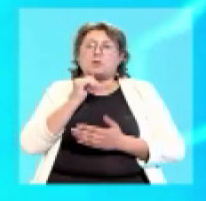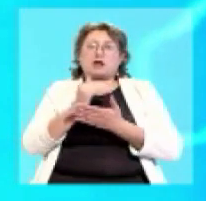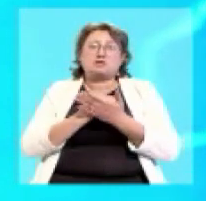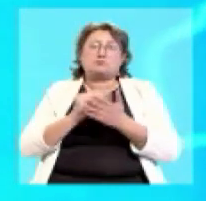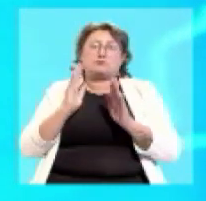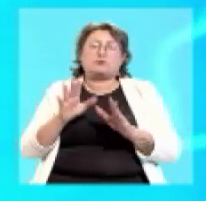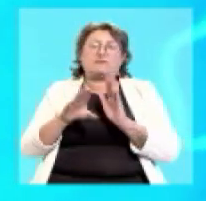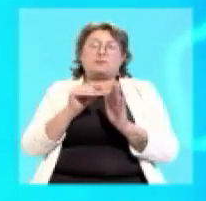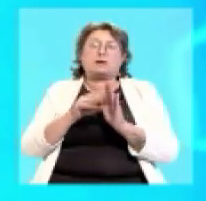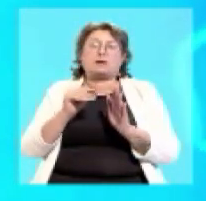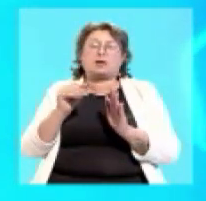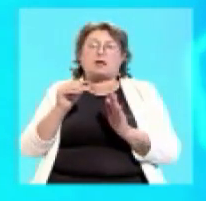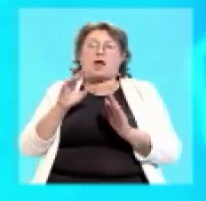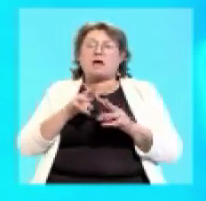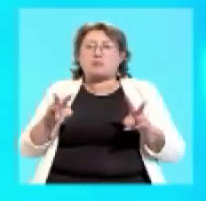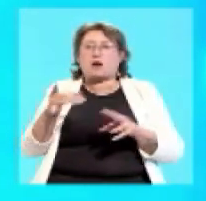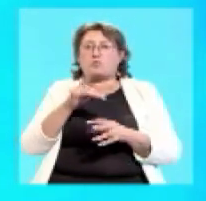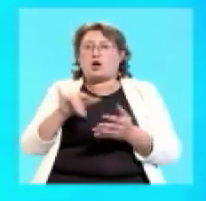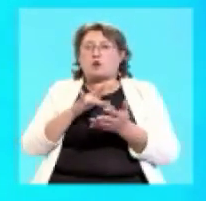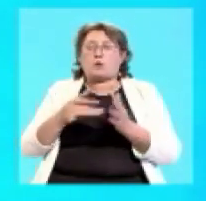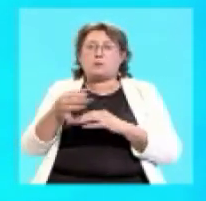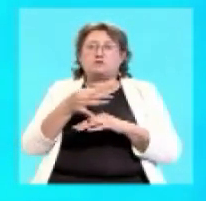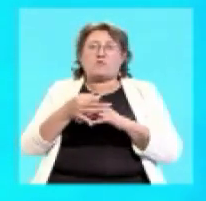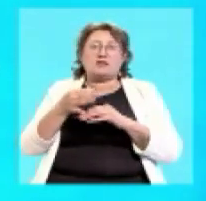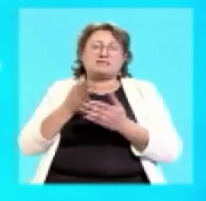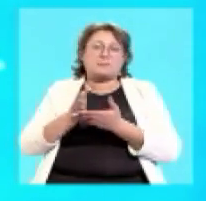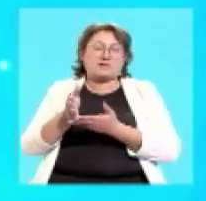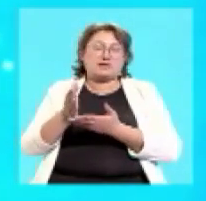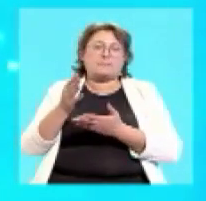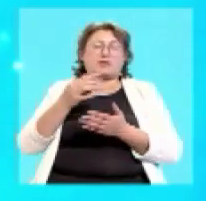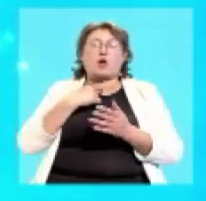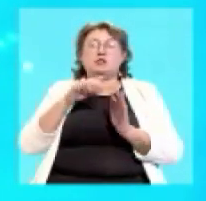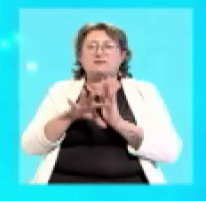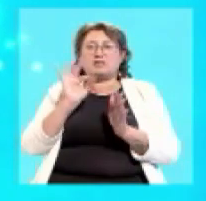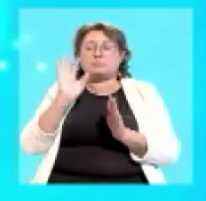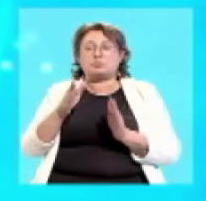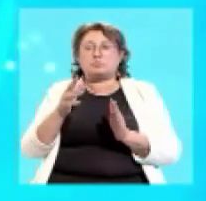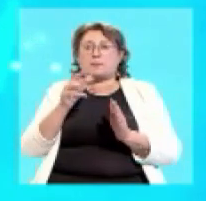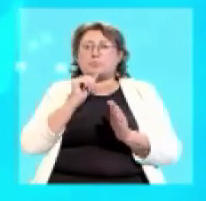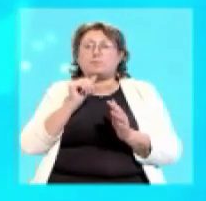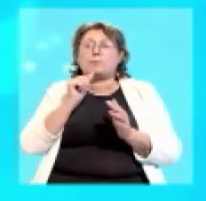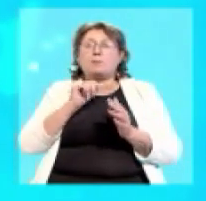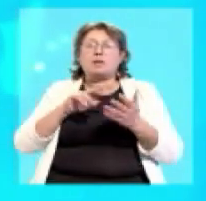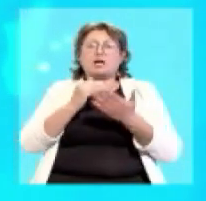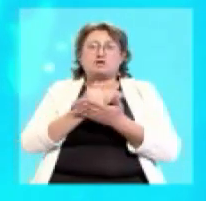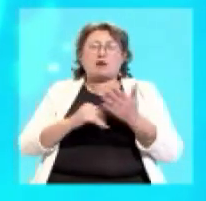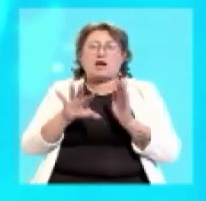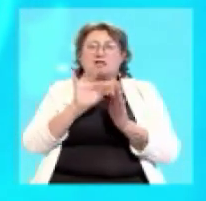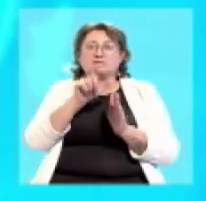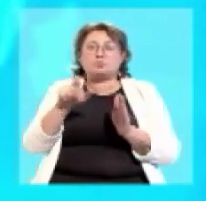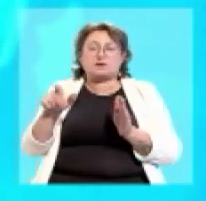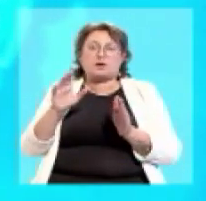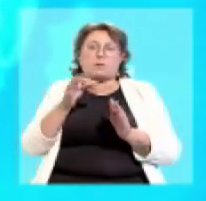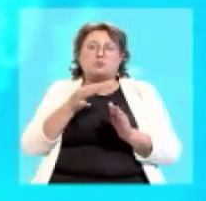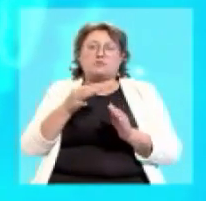режиме состоятся выборы акимов районов и городов областного значения. Голосование пройдет в пилотном режиме о выбранных депутатами